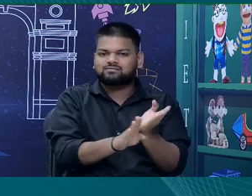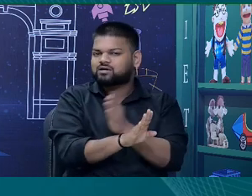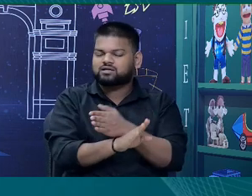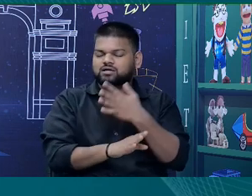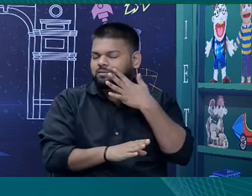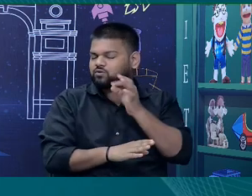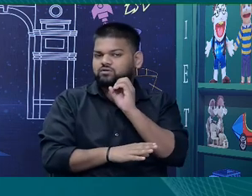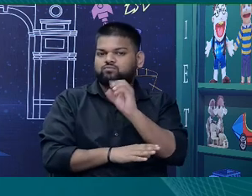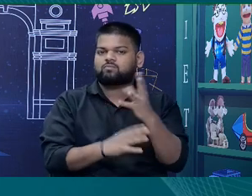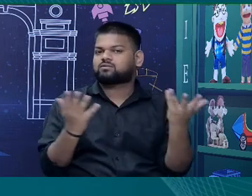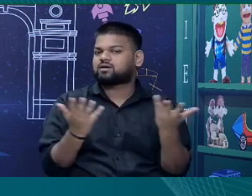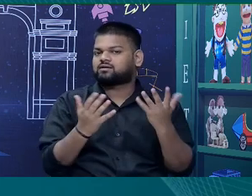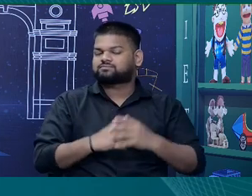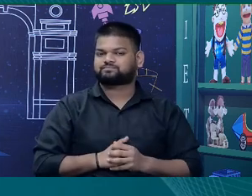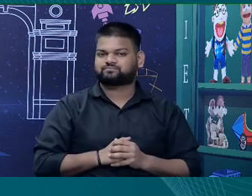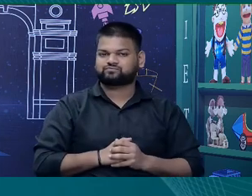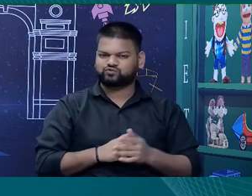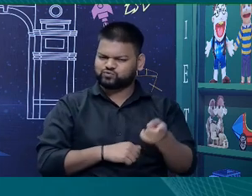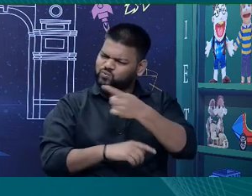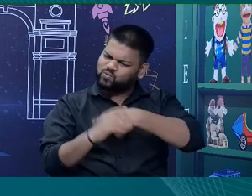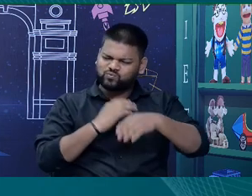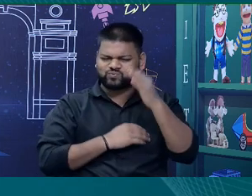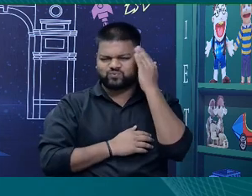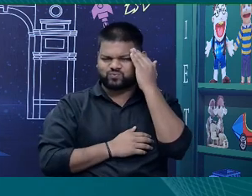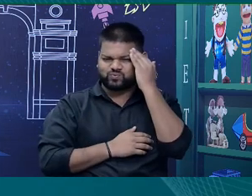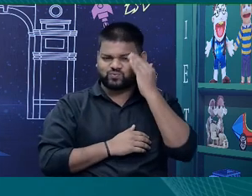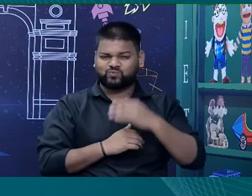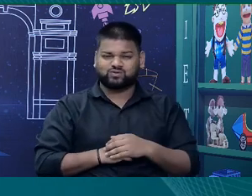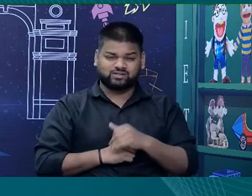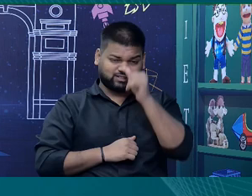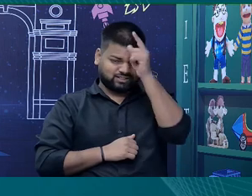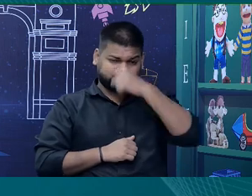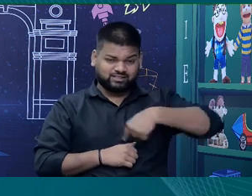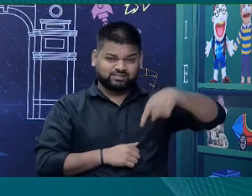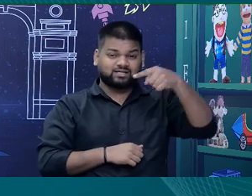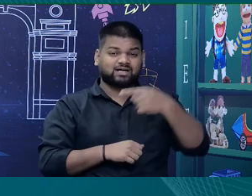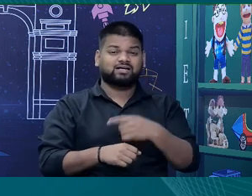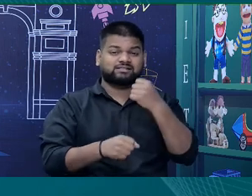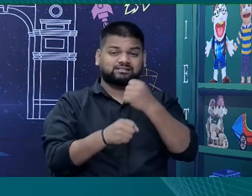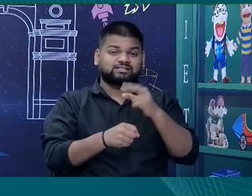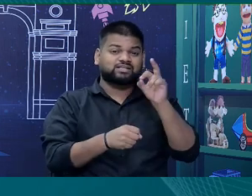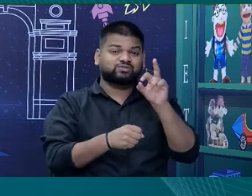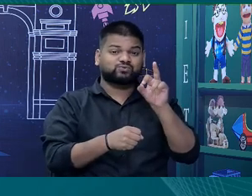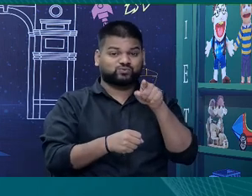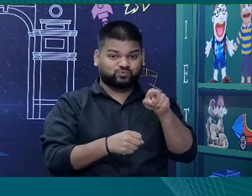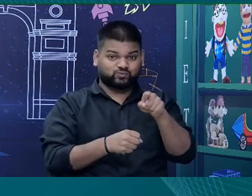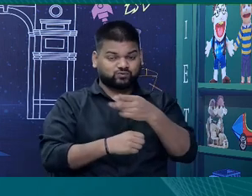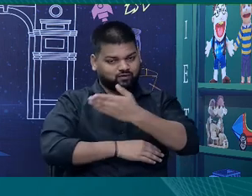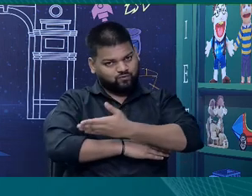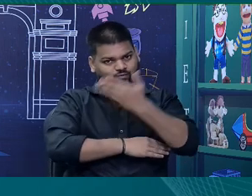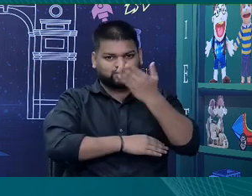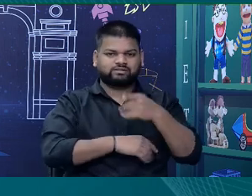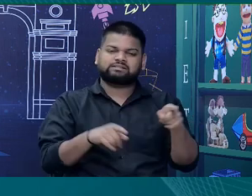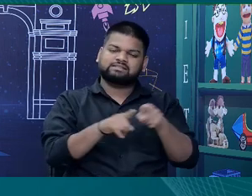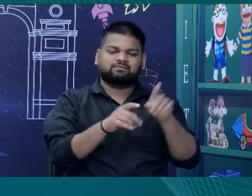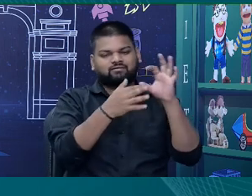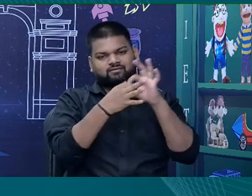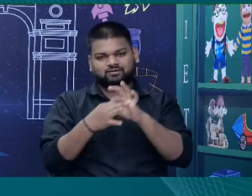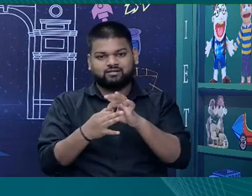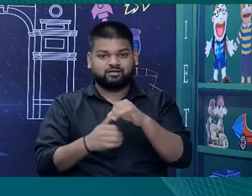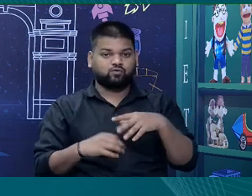आप सभी के लिए आप जानते हैं की जी-20 की अध्यक्षता भारत कर रहे हैं सो इससे जुड़ी है अनाउंसमेंट आज की वे आर प्राउड डेट इंडिया